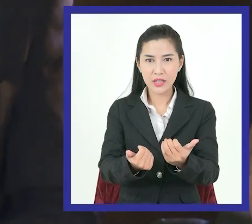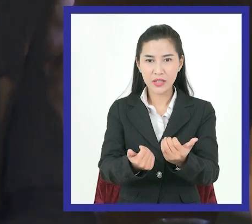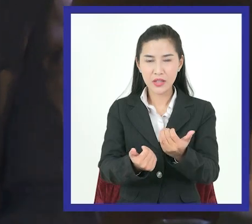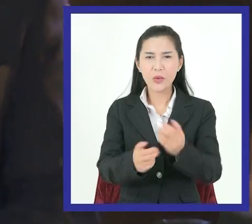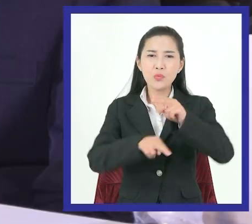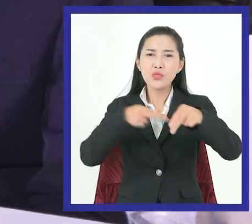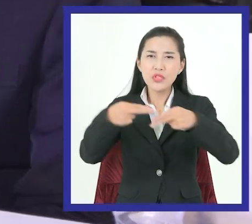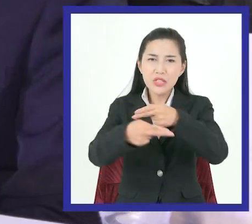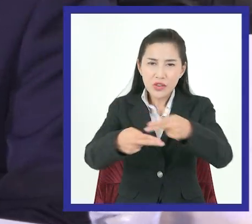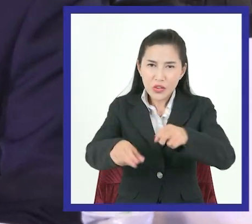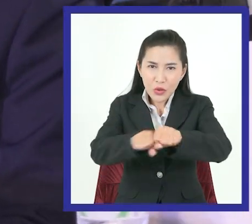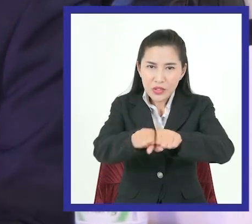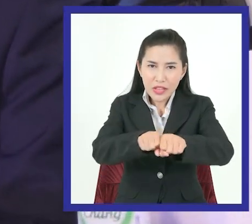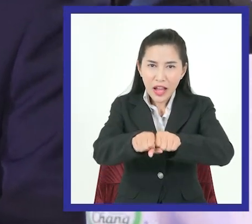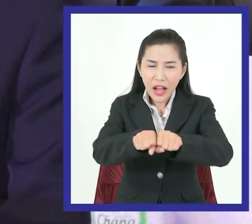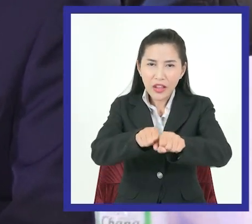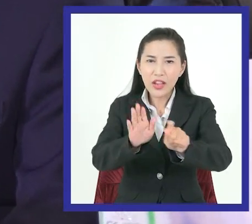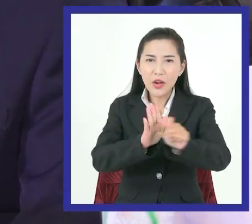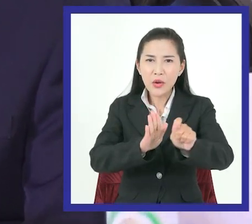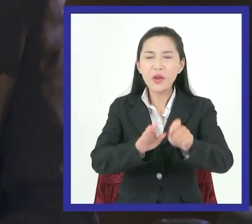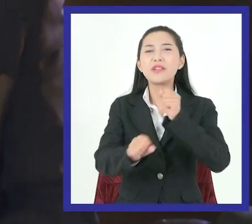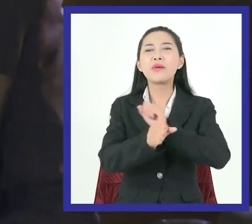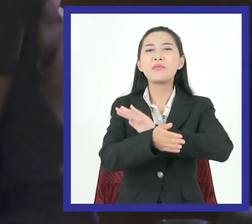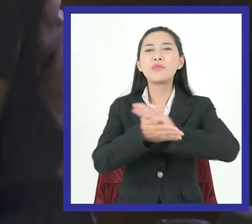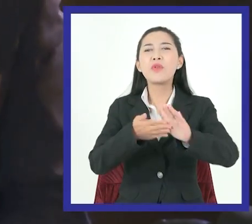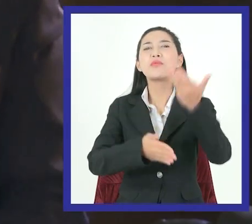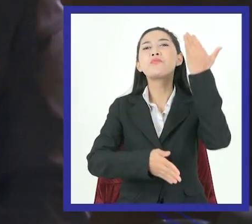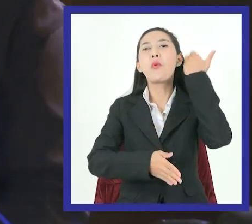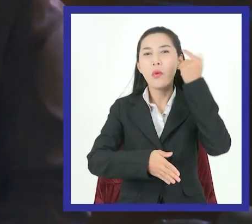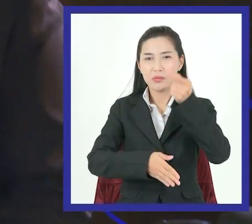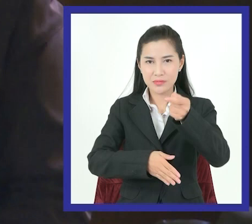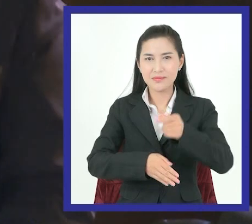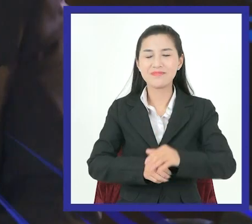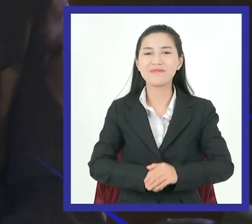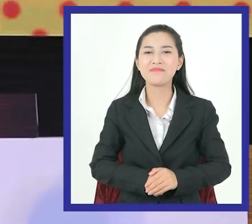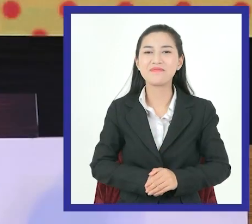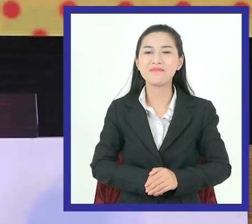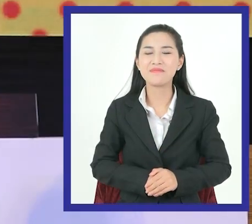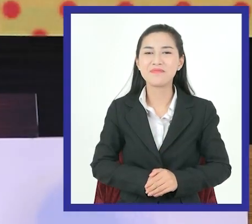เชือกรองเท้าจะออกจากบ้านนะครับเราทำให้ท่านเสร็จตั้งแต่เมื่อวานแล้ว